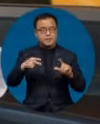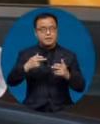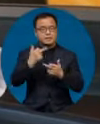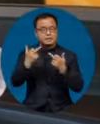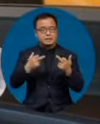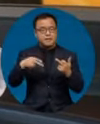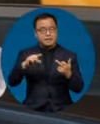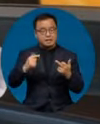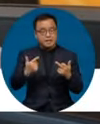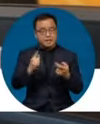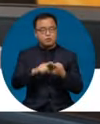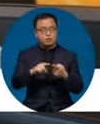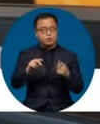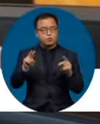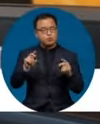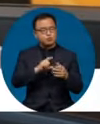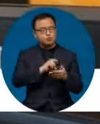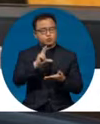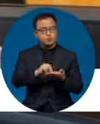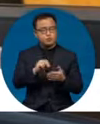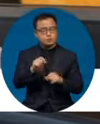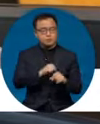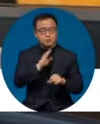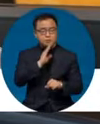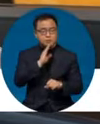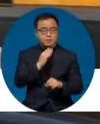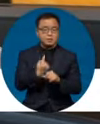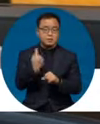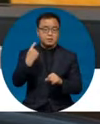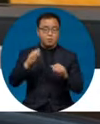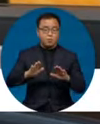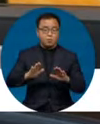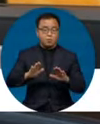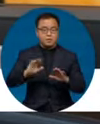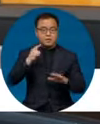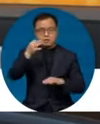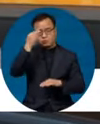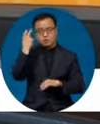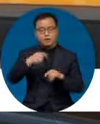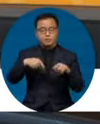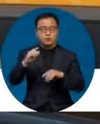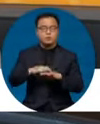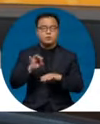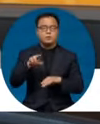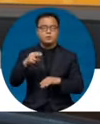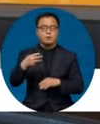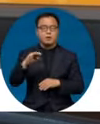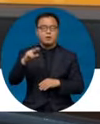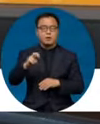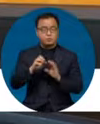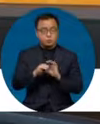것 같습니다. 뭐 작년에 이어서 올해도 평창 대관령 음악제 예술감독 손여름이 또 강원도 출신이라서 이런 주제가 나온 게 아닌가 싶어요.